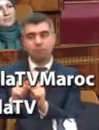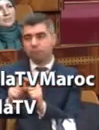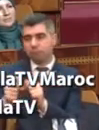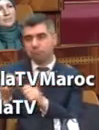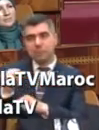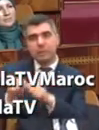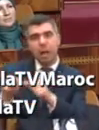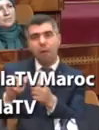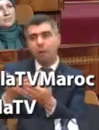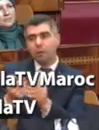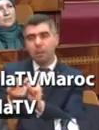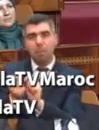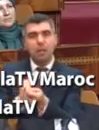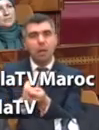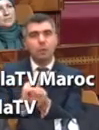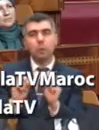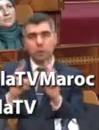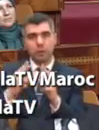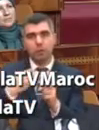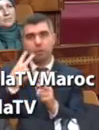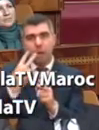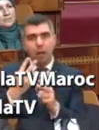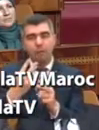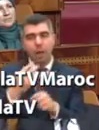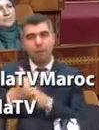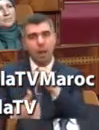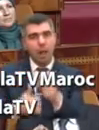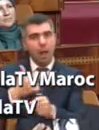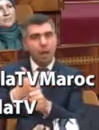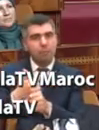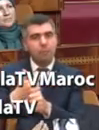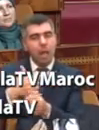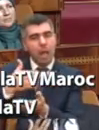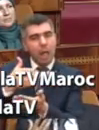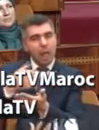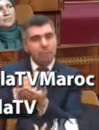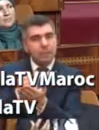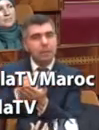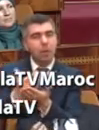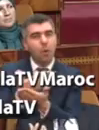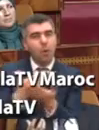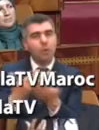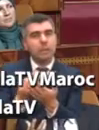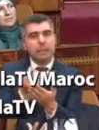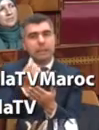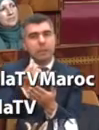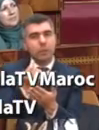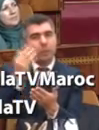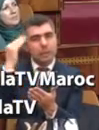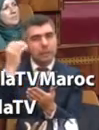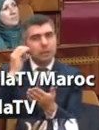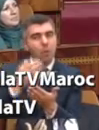الزراعات، وخير ذلك هو المنتوج الوافر ديال هذه السنه من الحوامض والزيتون. هذه المجهودات هي